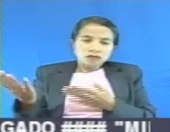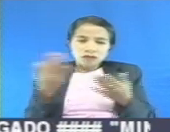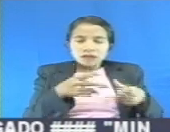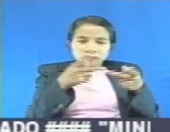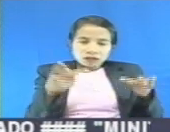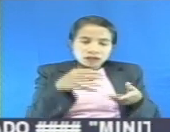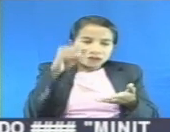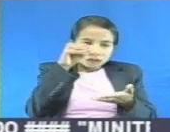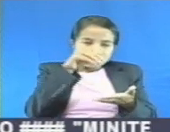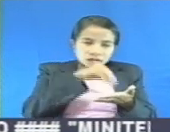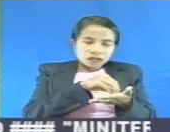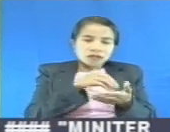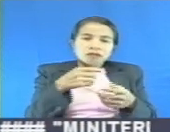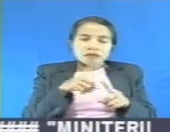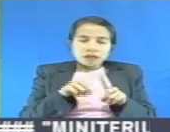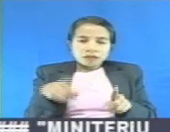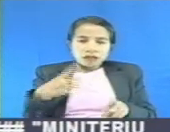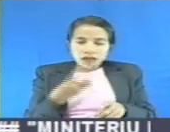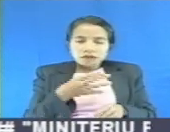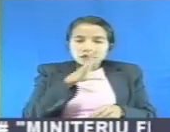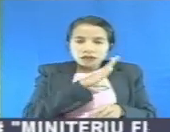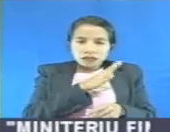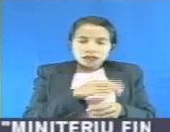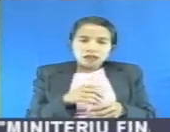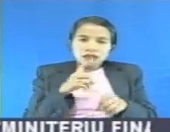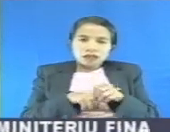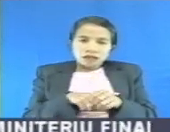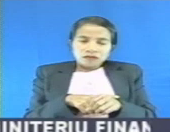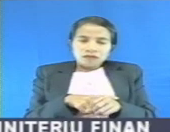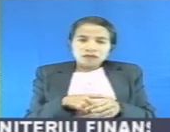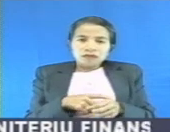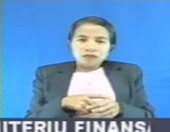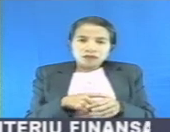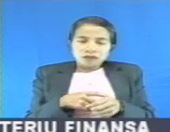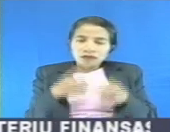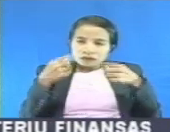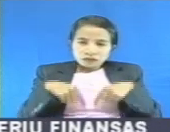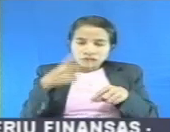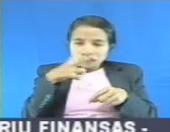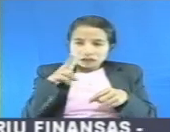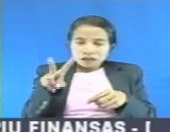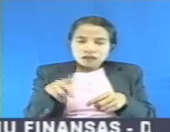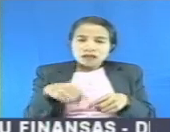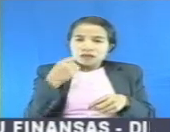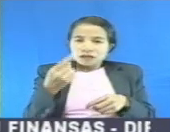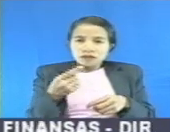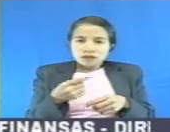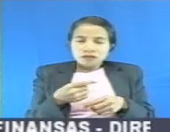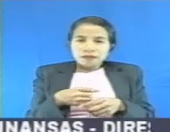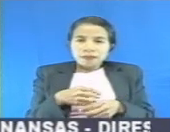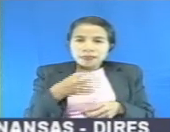ne be ami hein Hein hela to tempo mambot sira ba foti iha tersa. Atu fohatene mambot